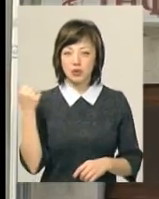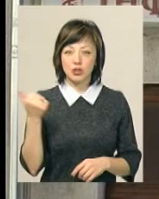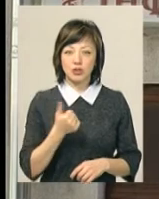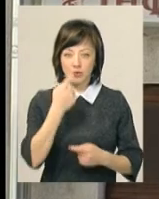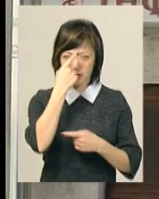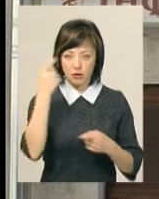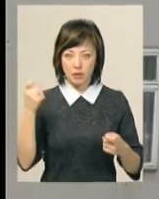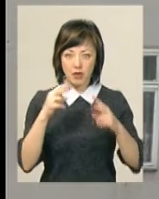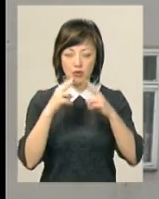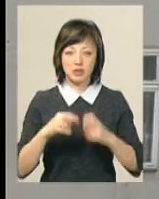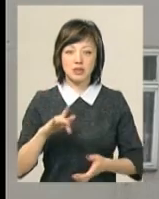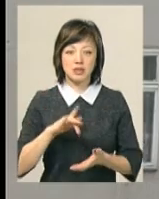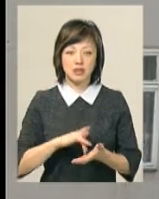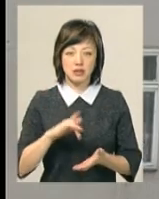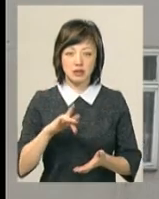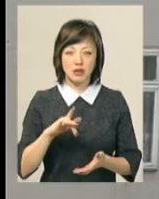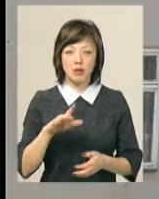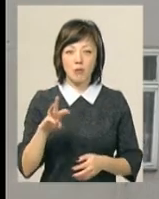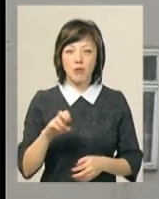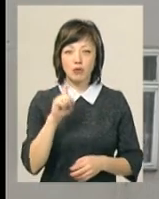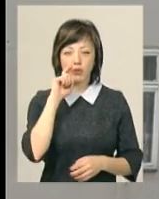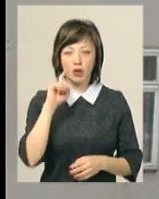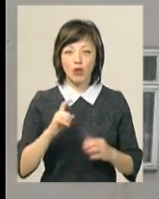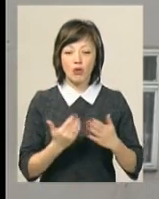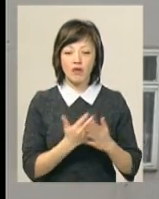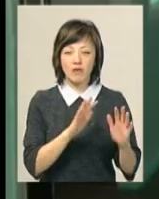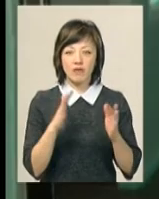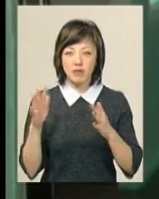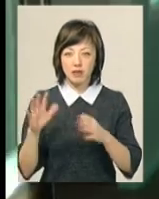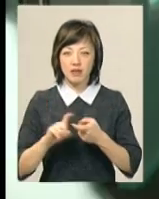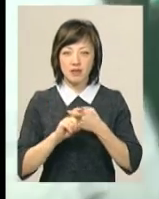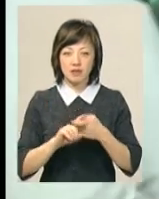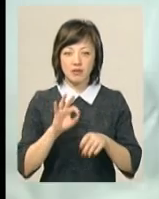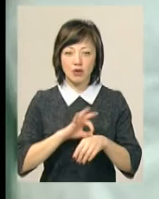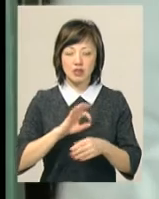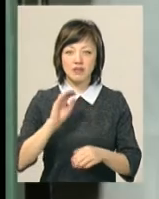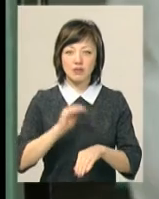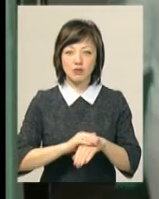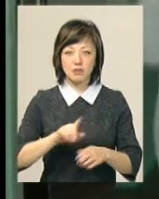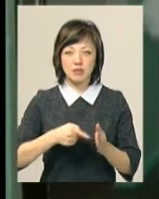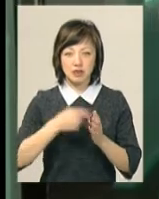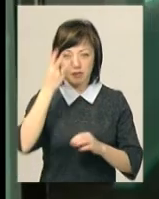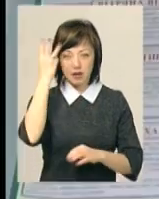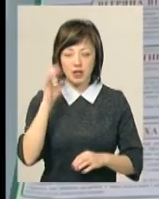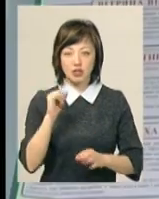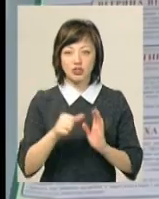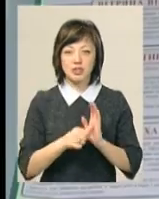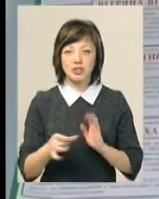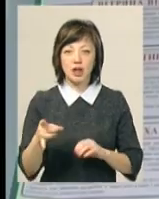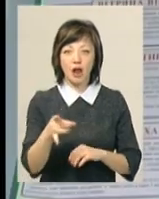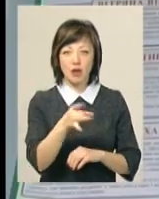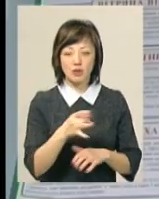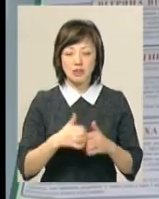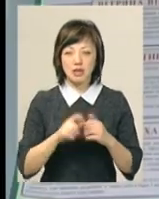лабораторному центрі МОЗ України. Нові випадки інфекційної недуги зафіксовані у місті Хмельницькому, а також у шести районах.